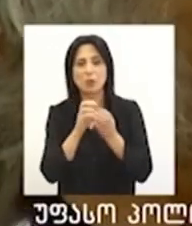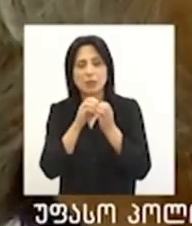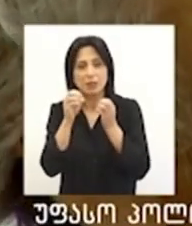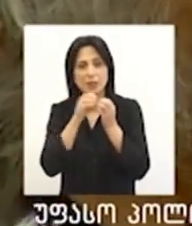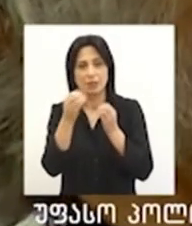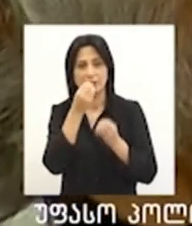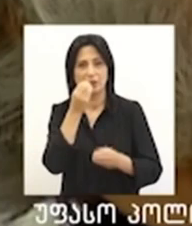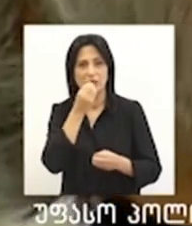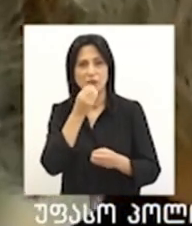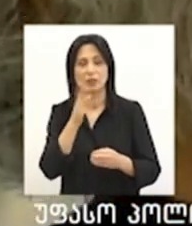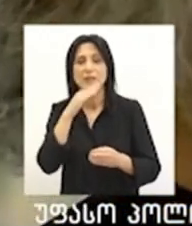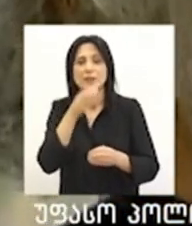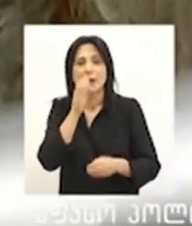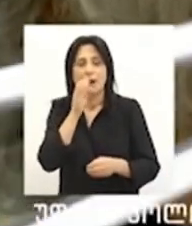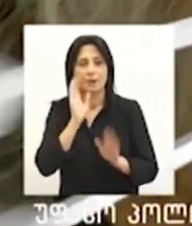ბიჭს, ძალიან